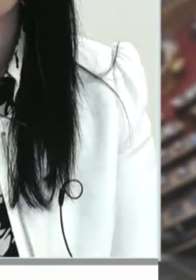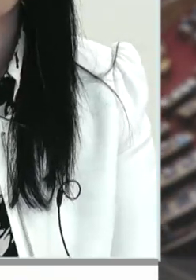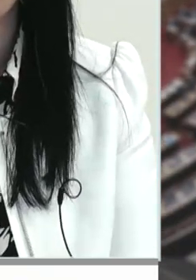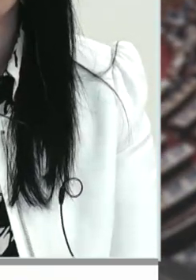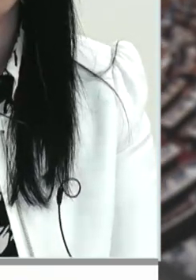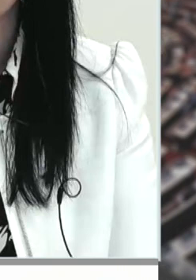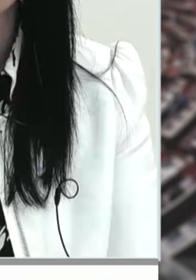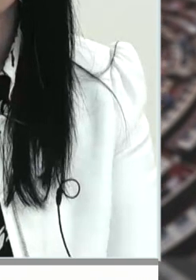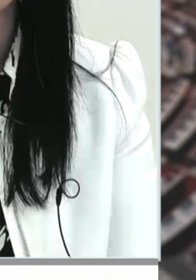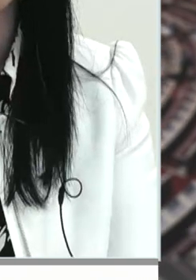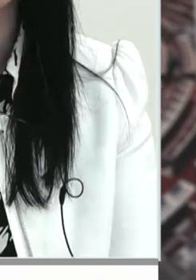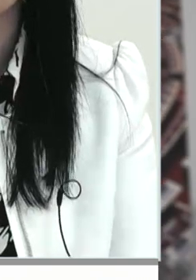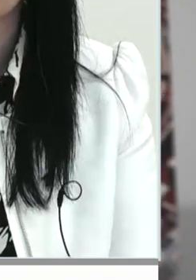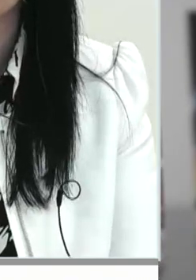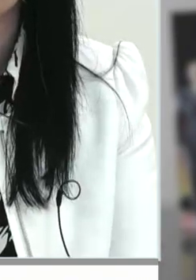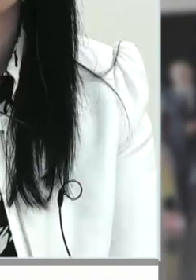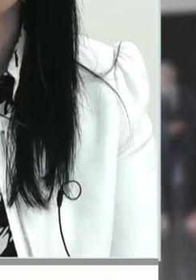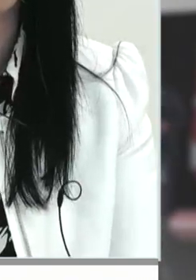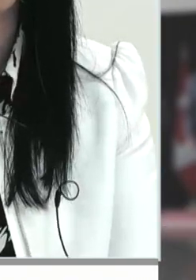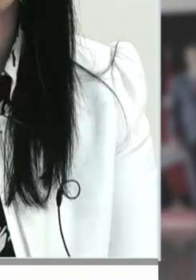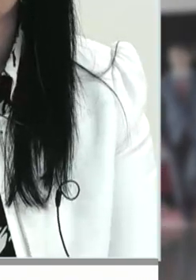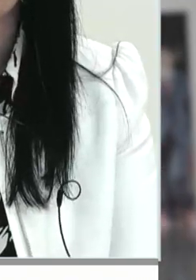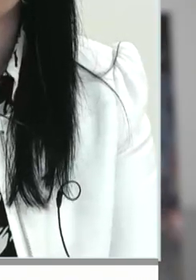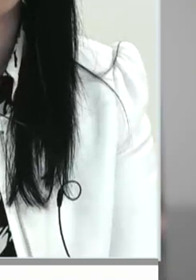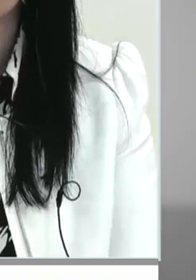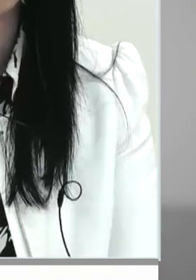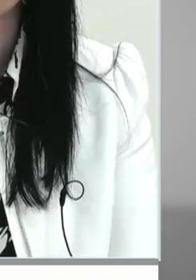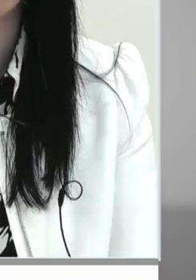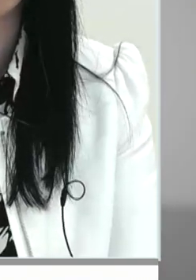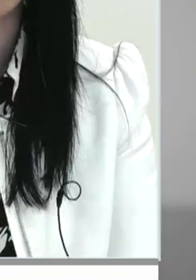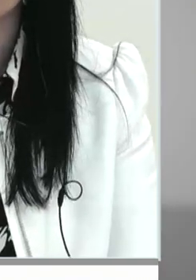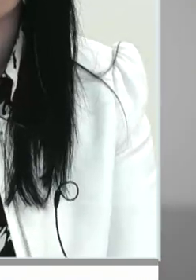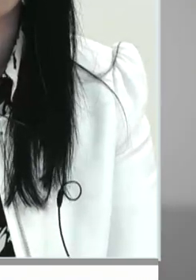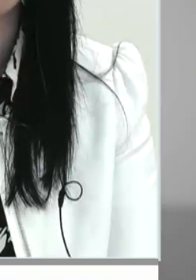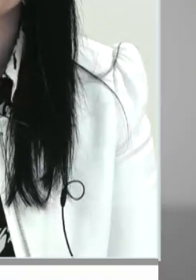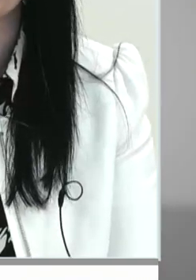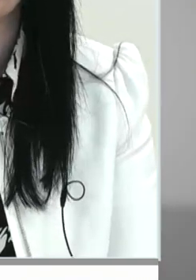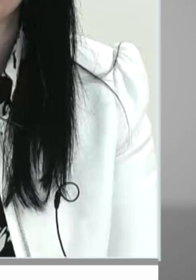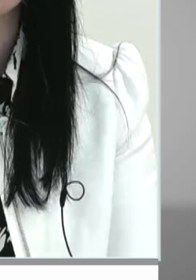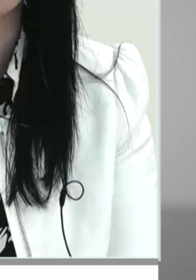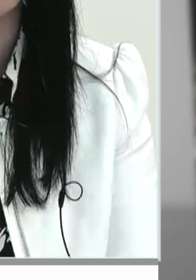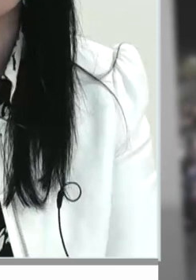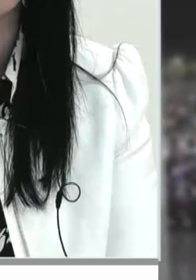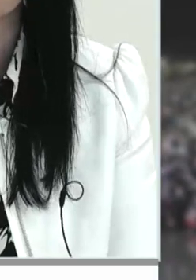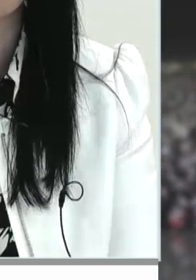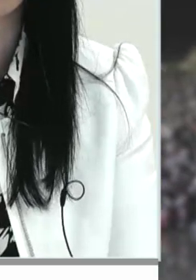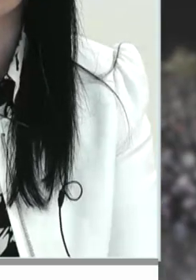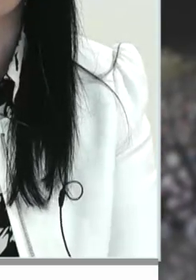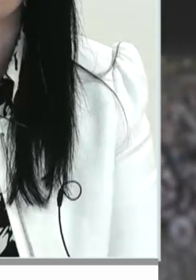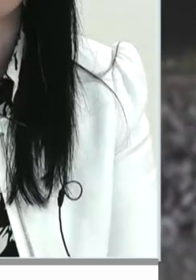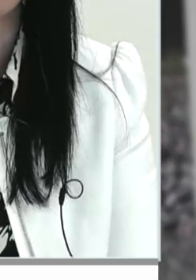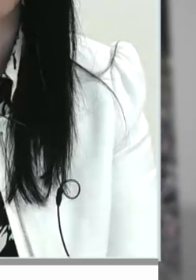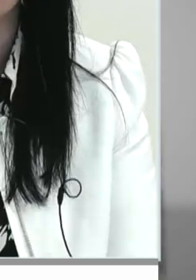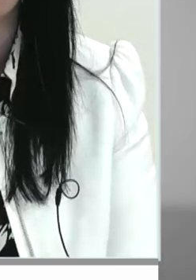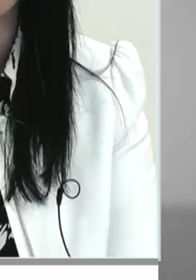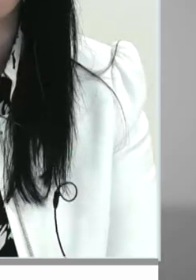τους τόνους, ενώ παράλληλα βλέπουμε να ξεκινούν και τον τελευταίο κύκλο των περιοδιών τους που θα κορυφωθεί με τις μεγάλες ανοιχτές συγκεντρώσεις που